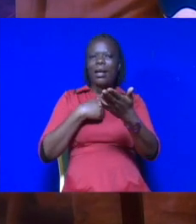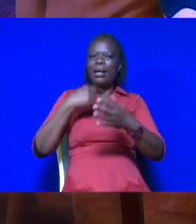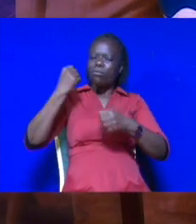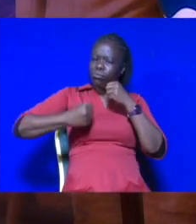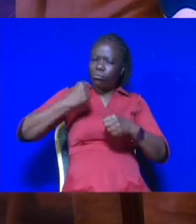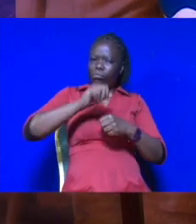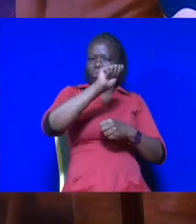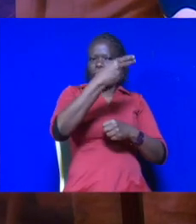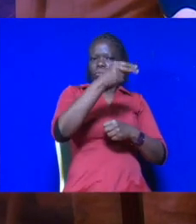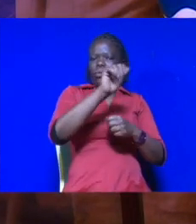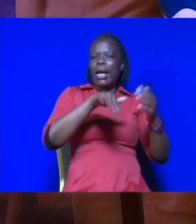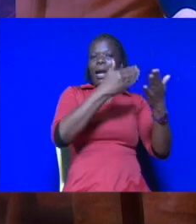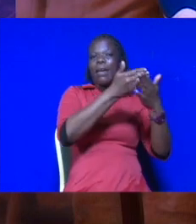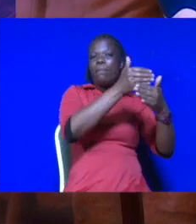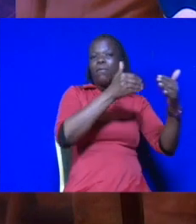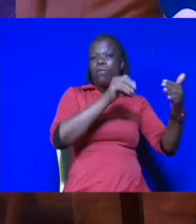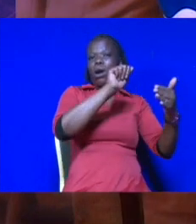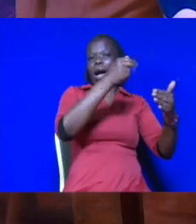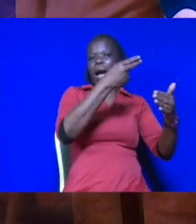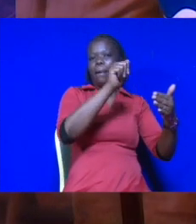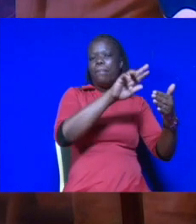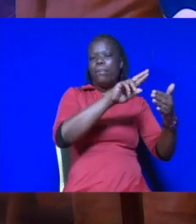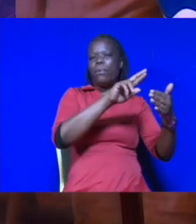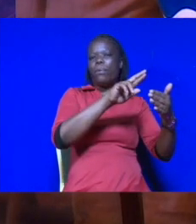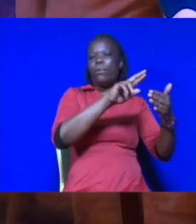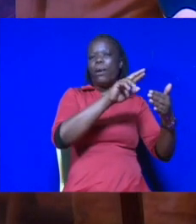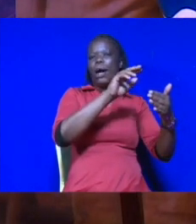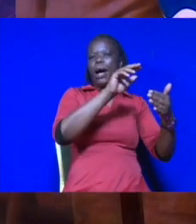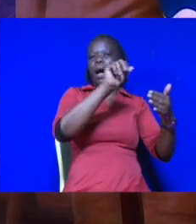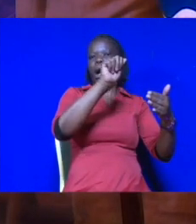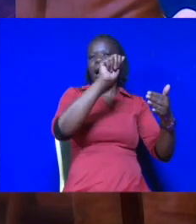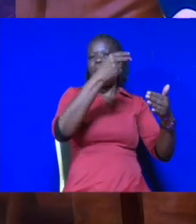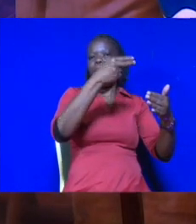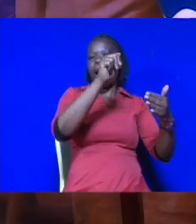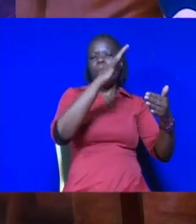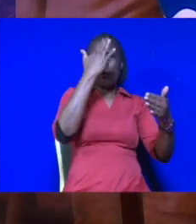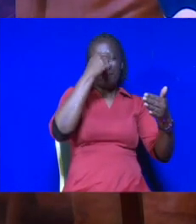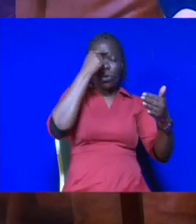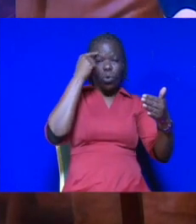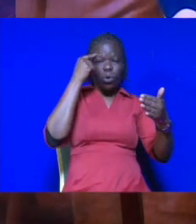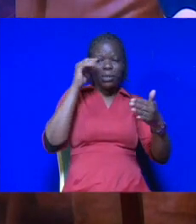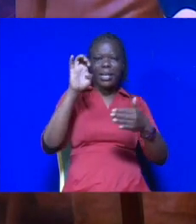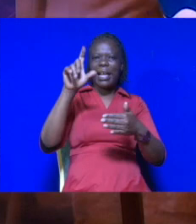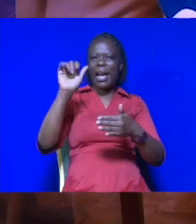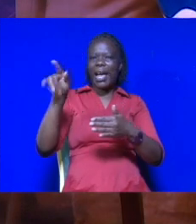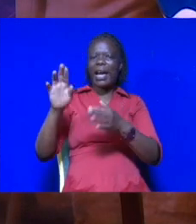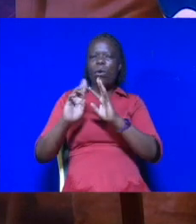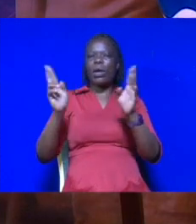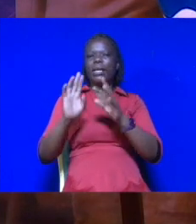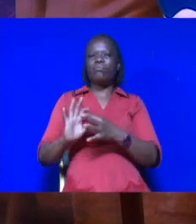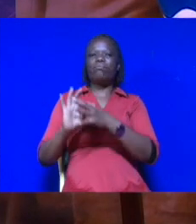ya Ahab. Alimtangulia Ahabu. Ahab anamkuta amefika kwa sababu alikuwa amejawa na roho wa Mungu.